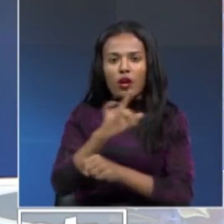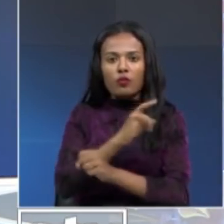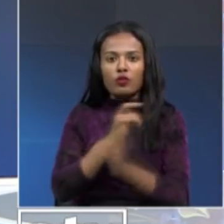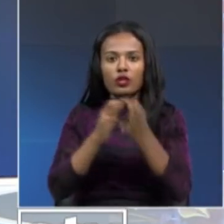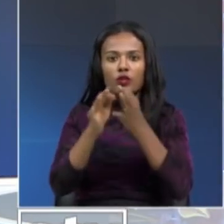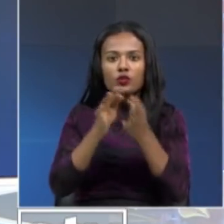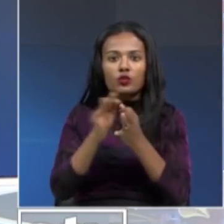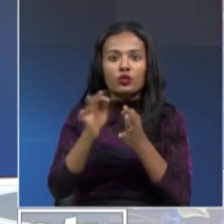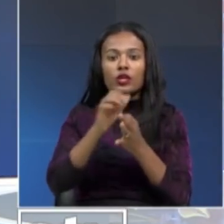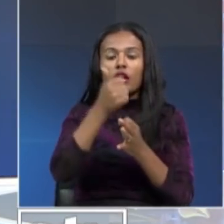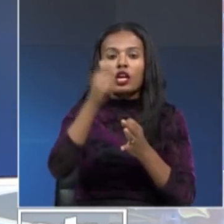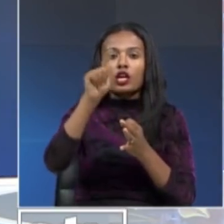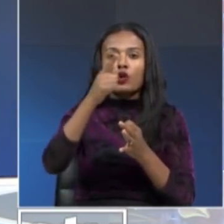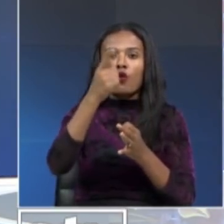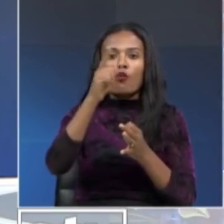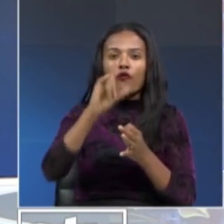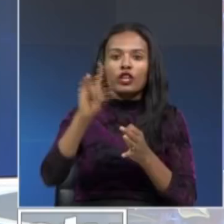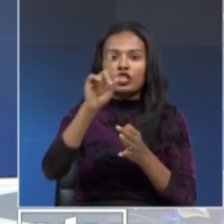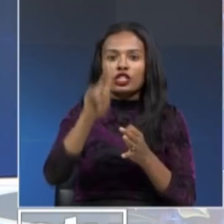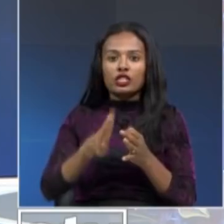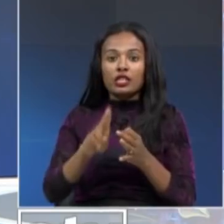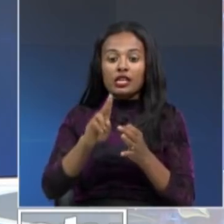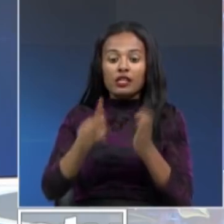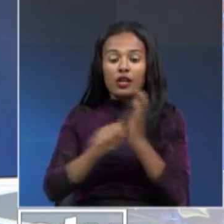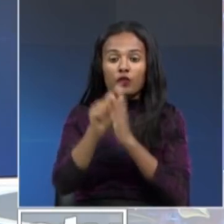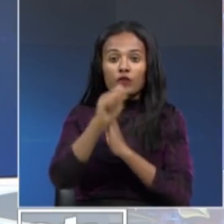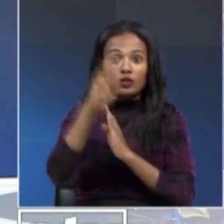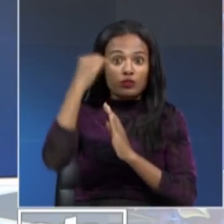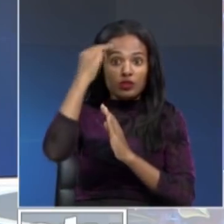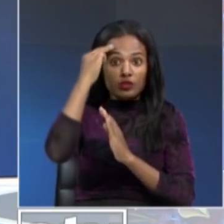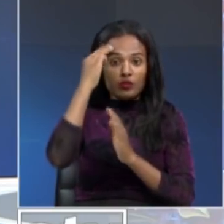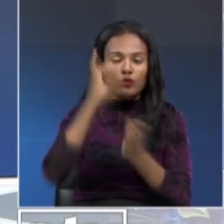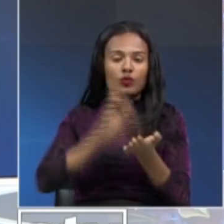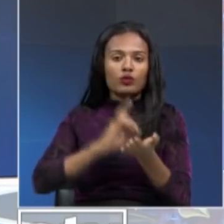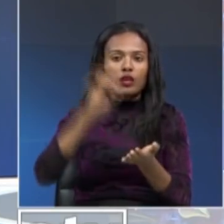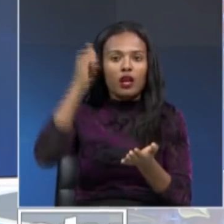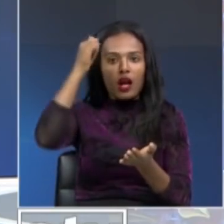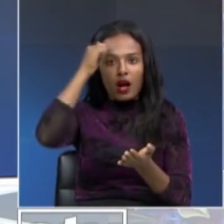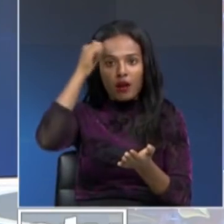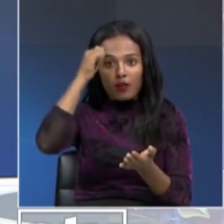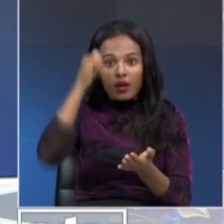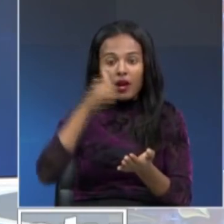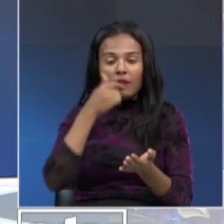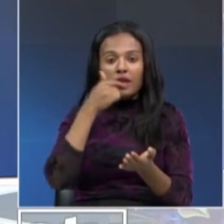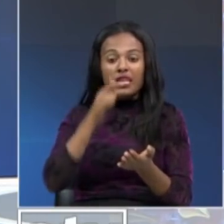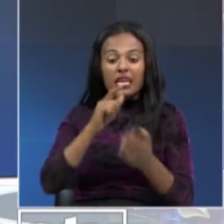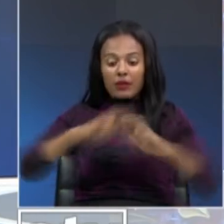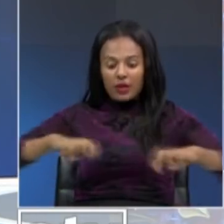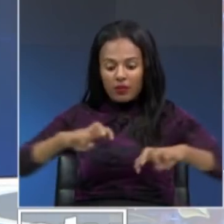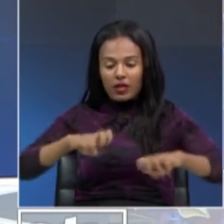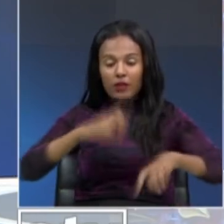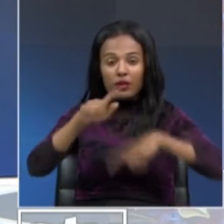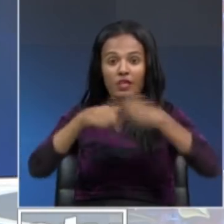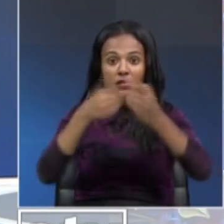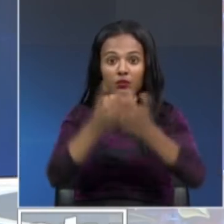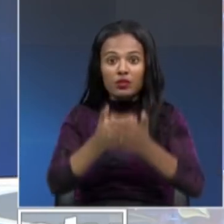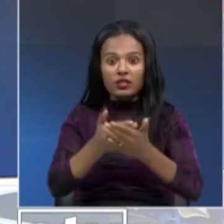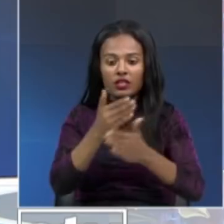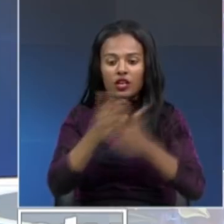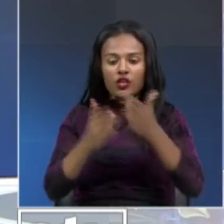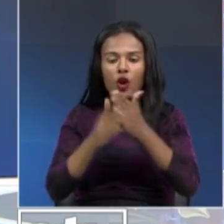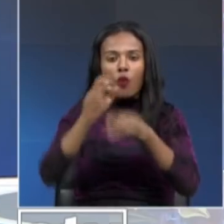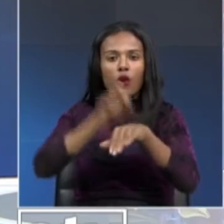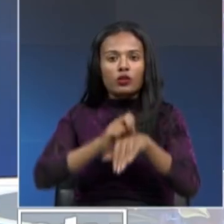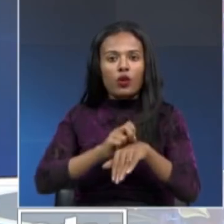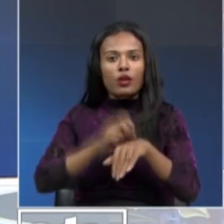የገለጹት የኢኖቬሽንና ቴክኖሎጂ ሚኒስትሩ ዶክተር አብርሃም በላይ የምርምር ሂደቱ የሚደርስበትን ደረጃ ወቅታዊ መረጃ